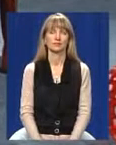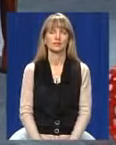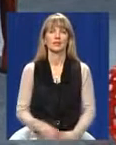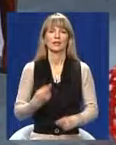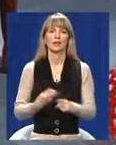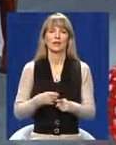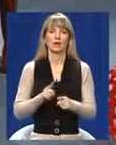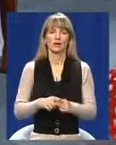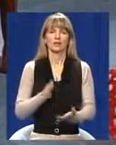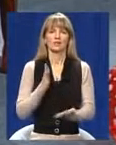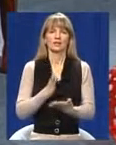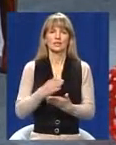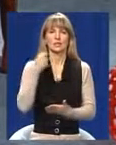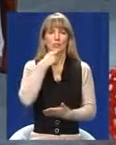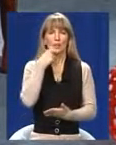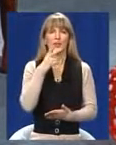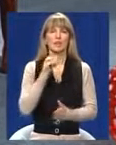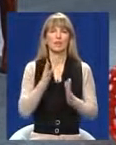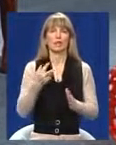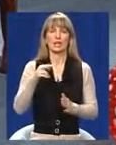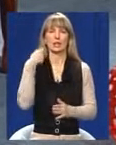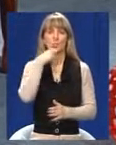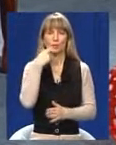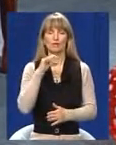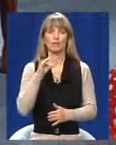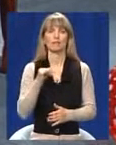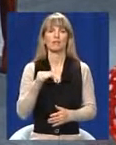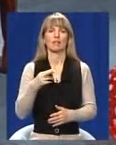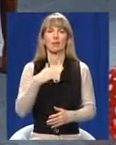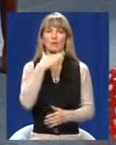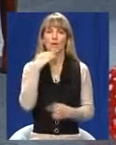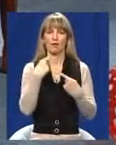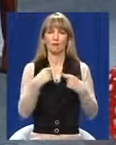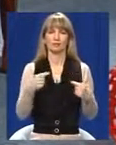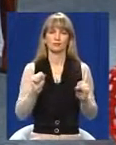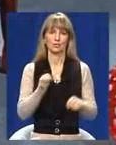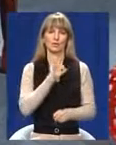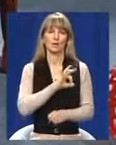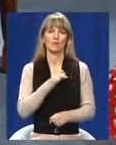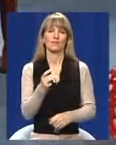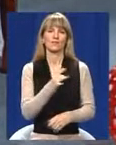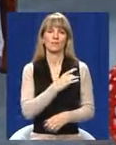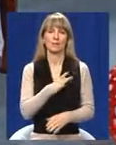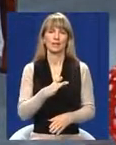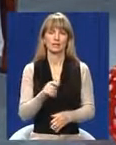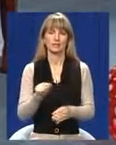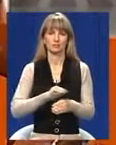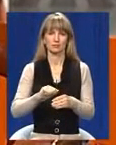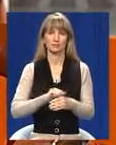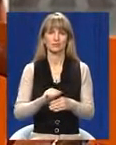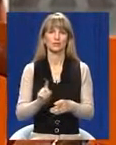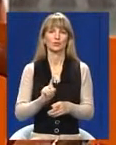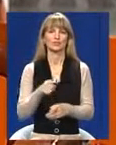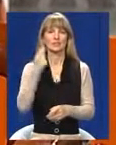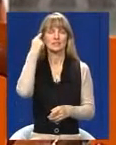Тож, виявляється, зубна паста не тільки для зубів, але й для дуже таки багато речей, які можна відбілити, вичистити і тощо. Ти це знала,